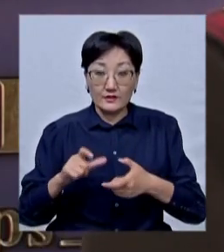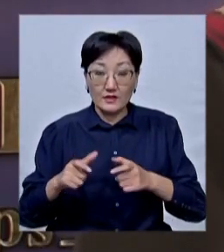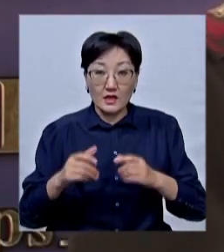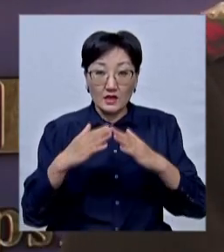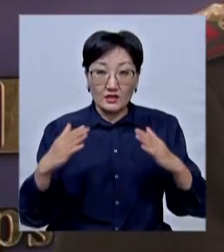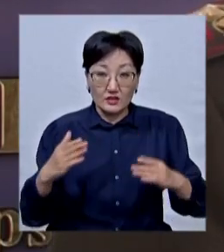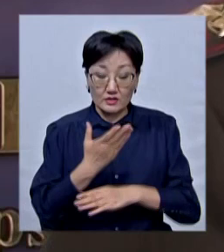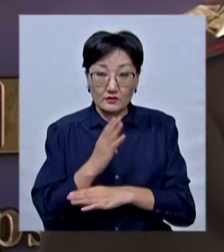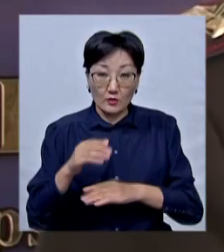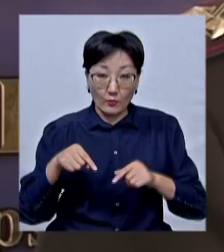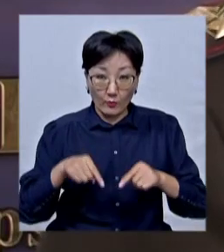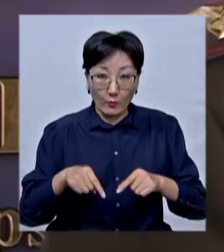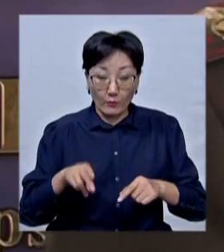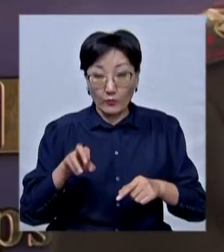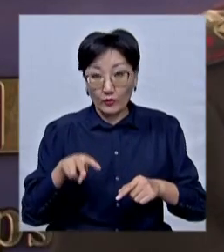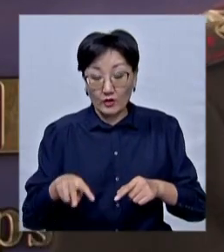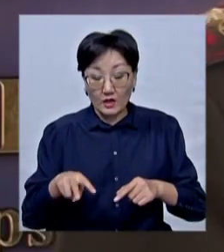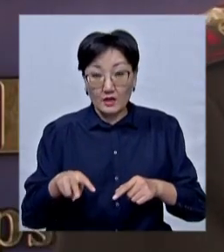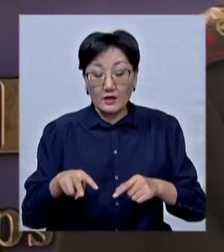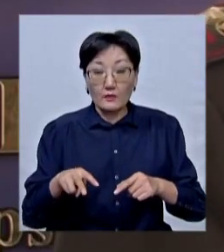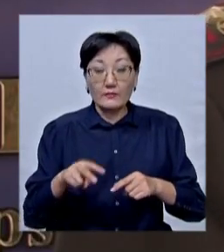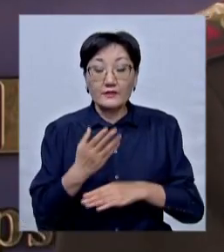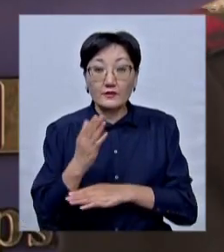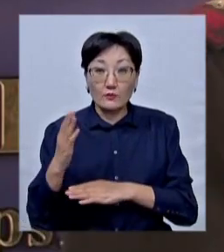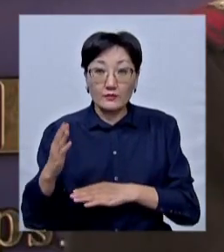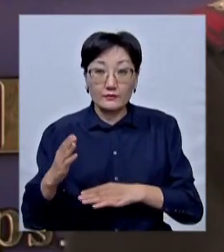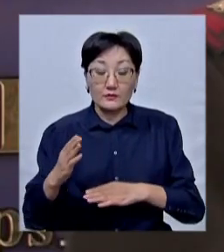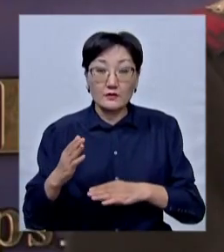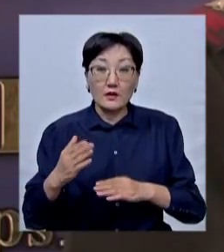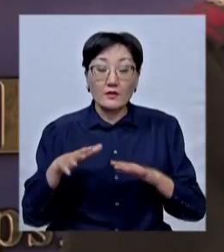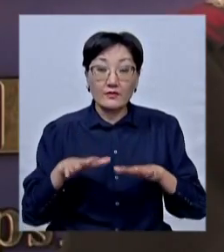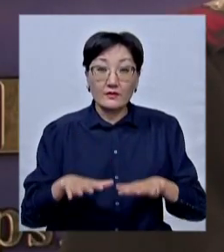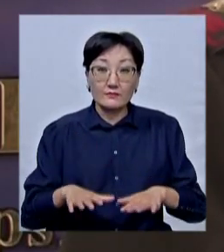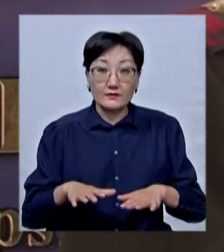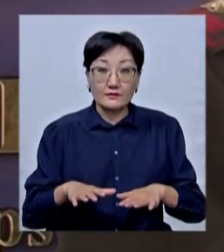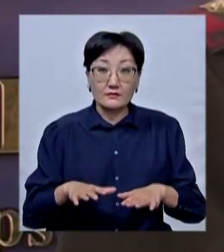деревянная, крыша шиферная по деревянной обрешетке. На месте